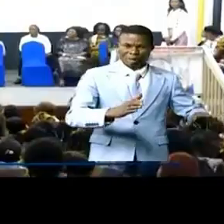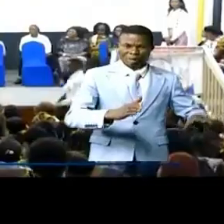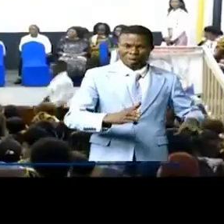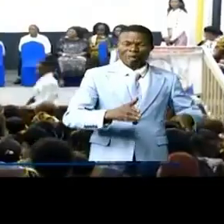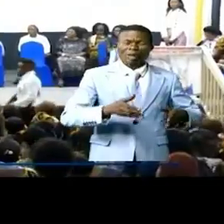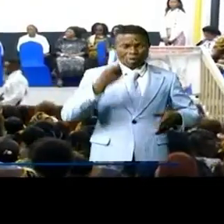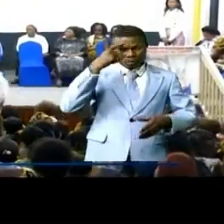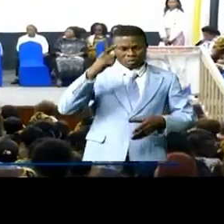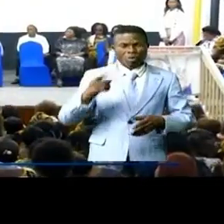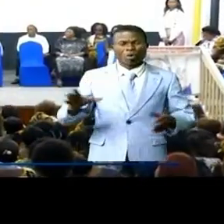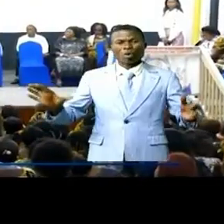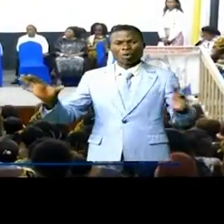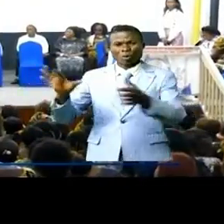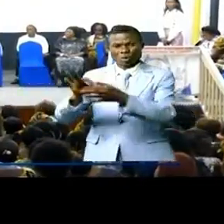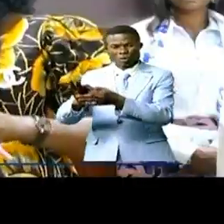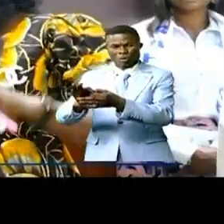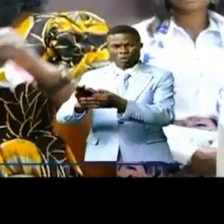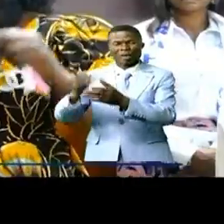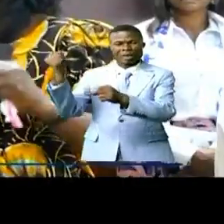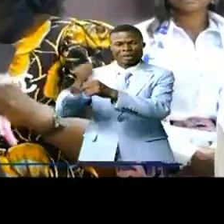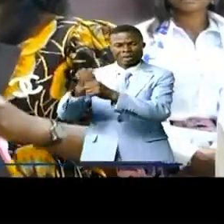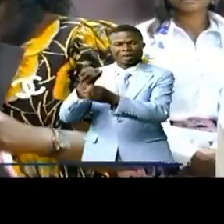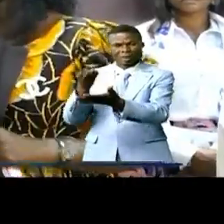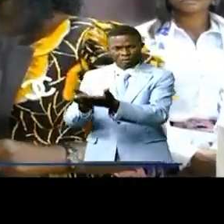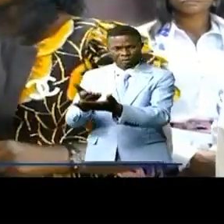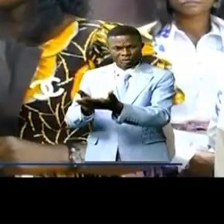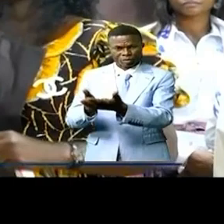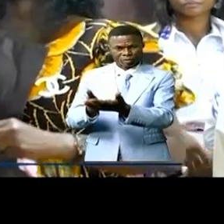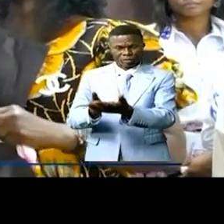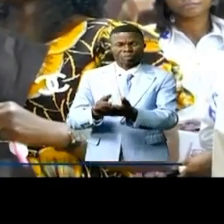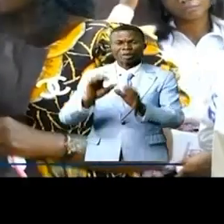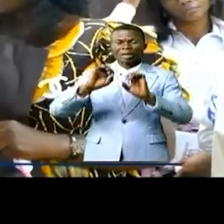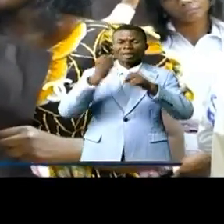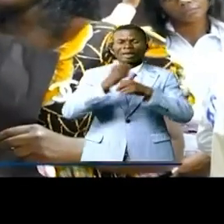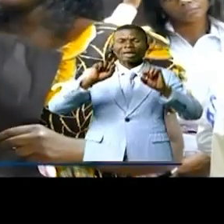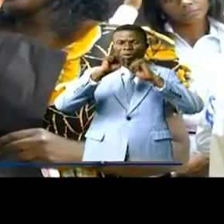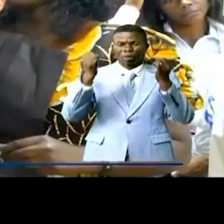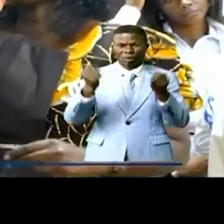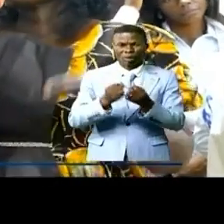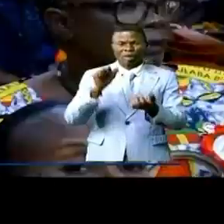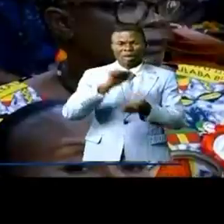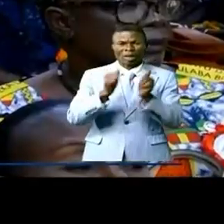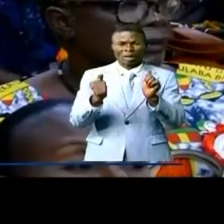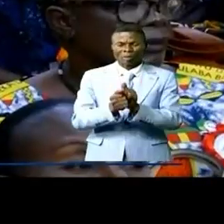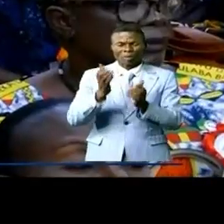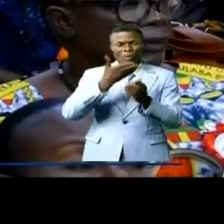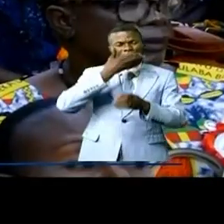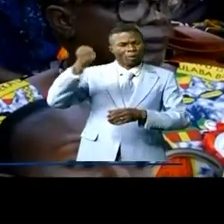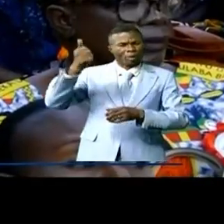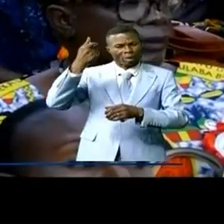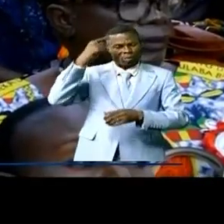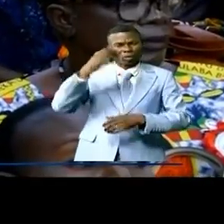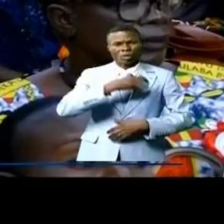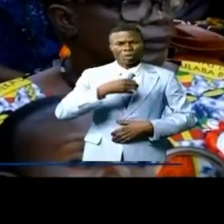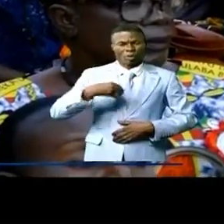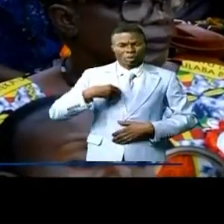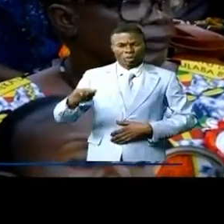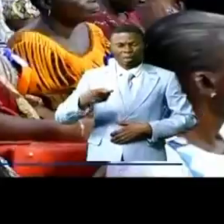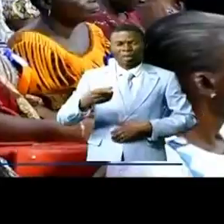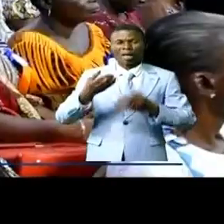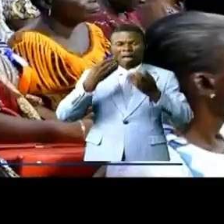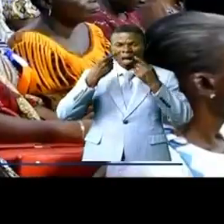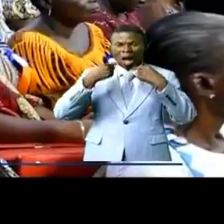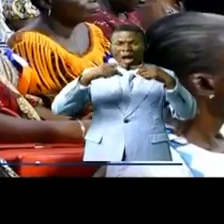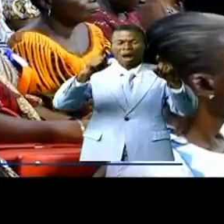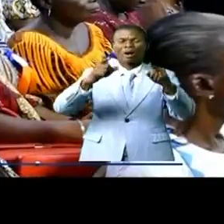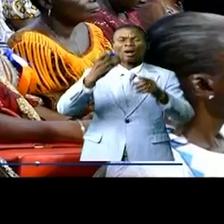pour embrasser celle du professionnalisme et l'entreprenariat et les domaines par excellence pour la femme nous lançons cet